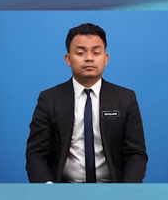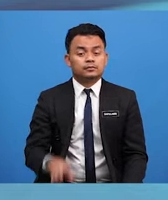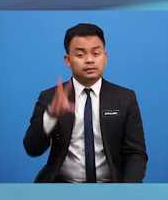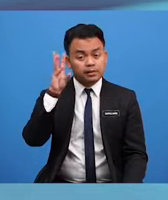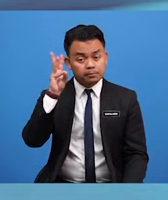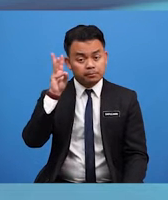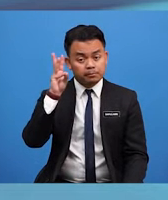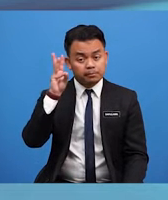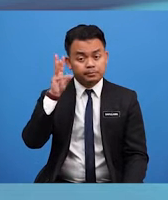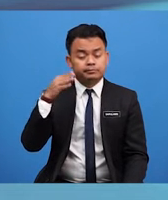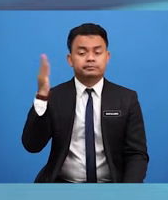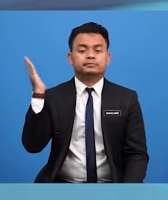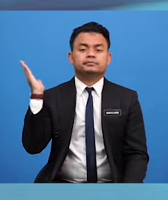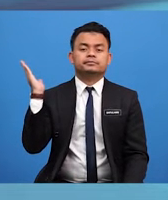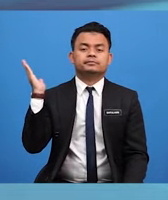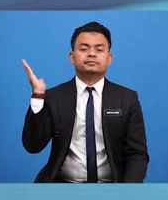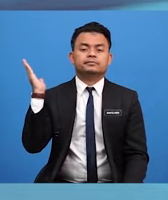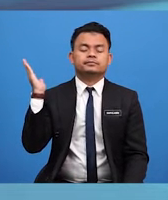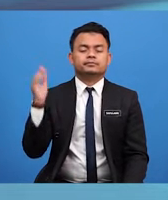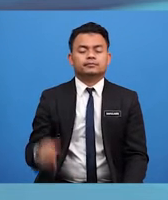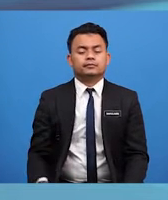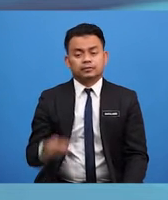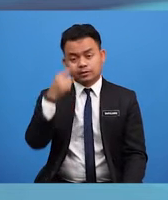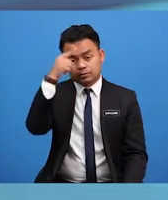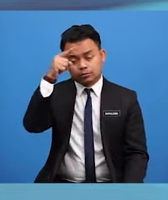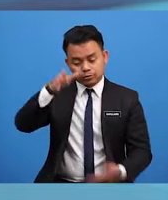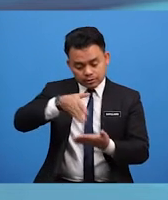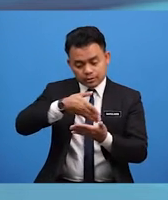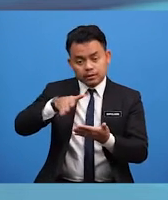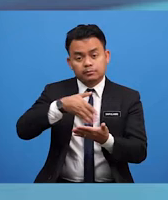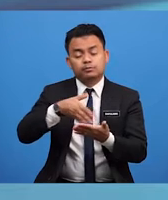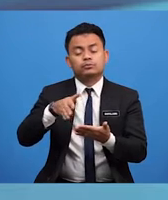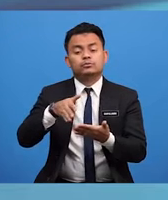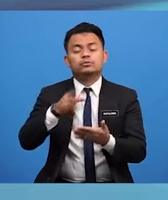Keenam, berus warna untuk menyapu warna